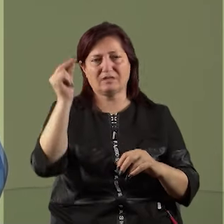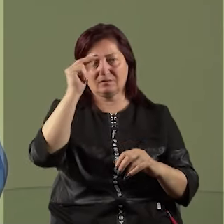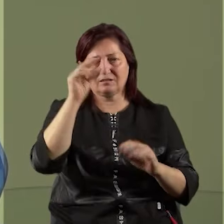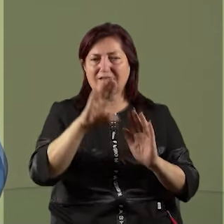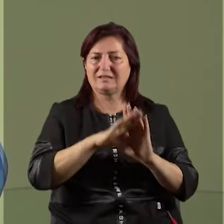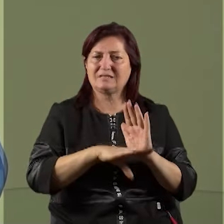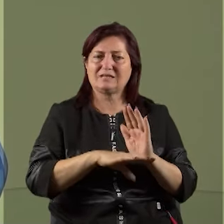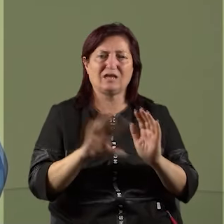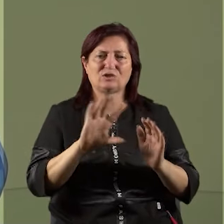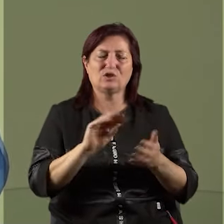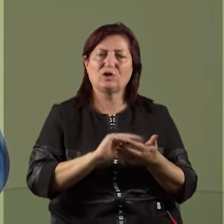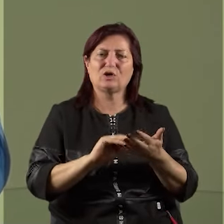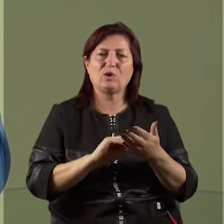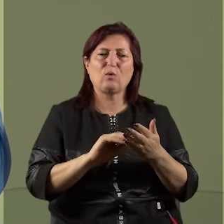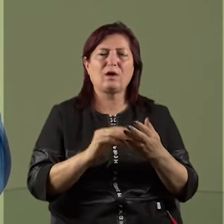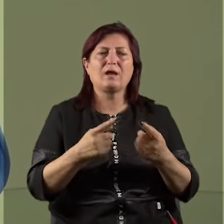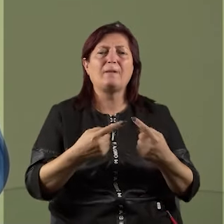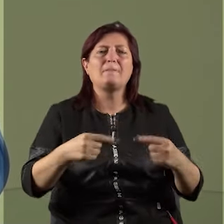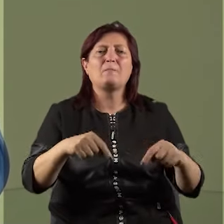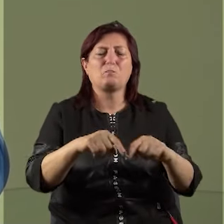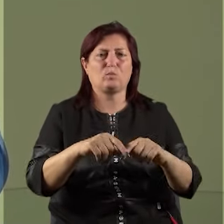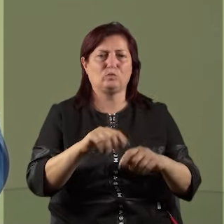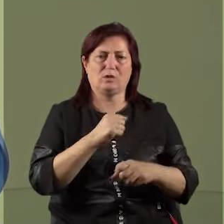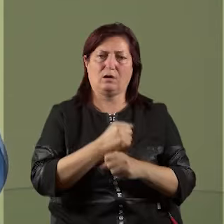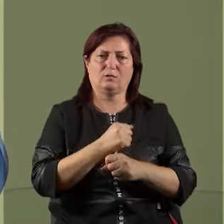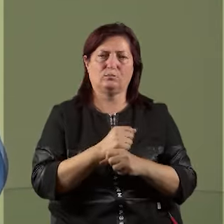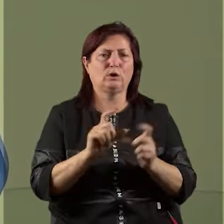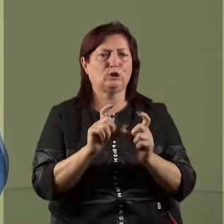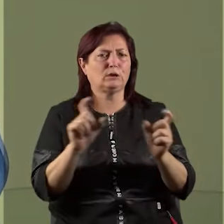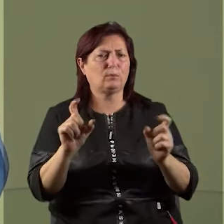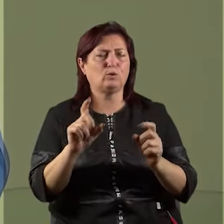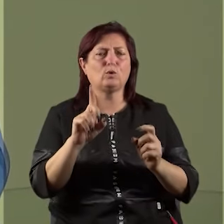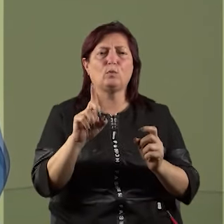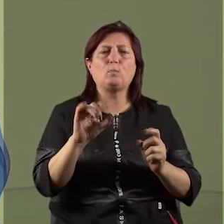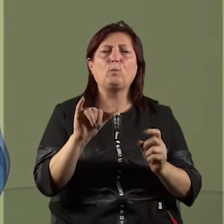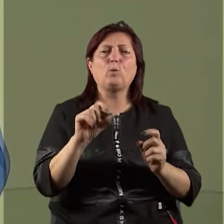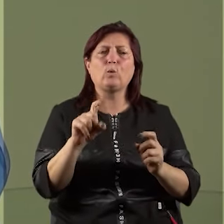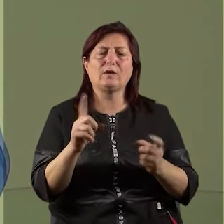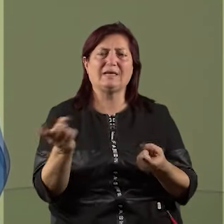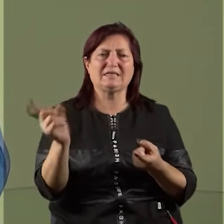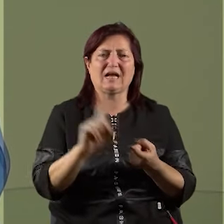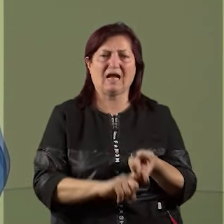որ գրողների միությունը իրականացնում, ասենք կրթության հետ կապված, դպրոցի, բուհերի հետ կապված, ես օրինակ